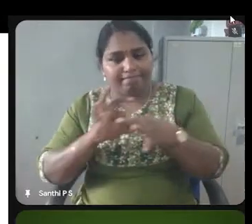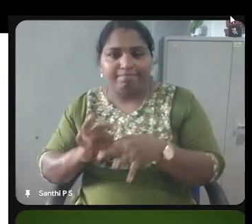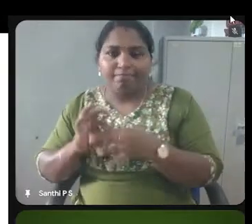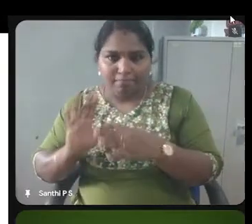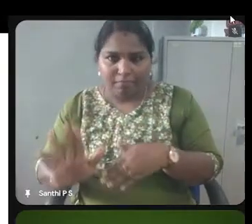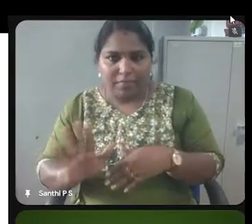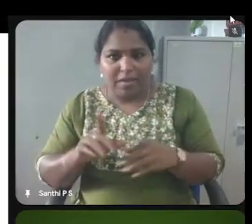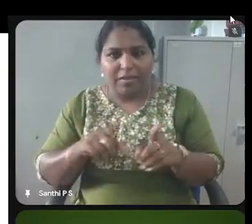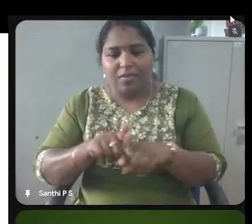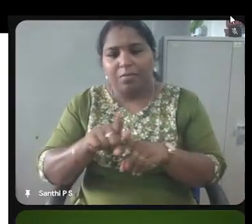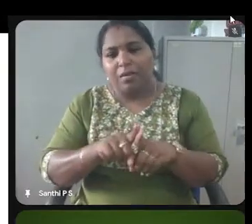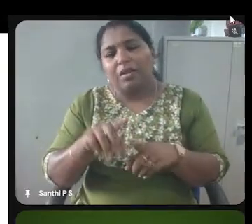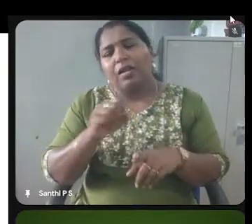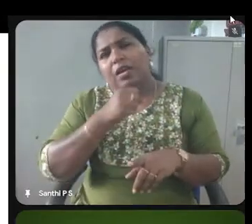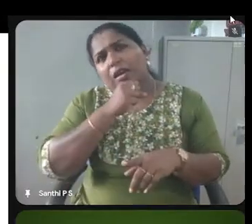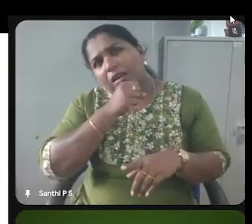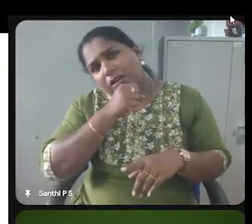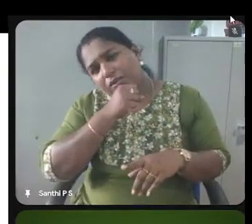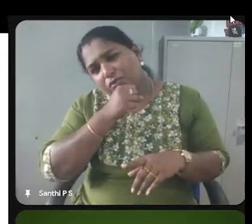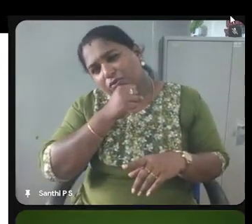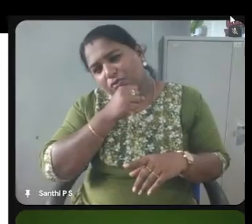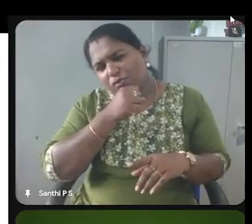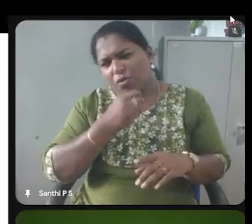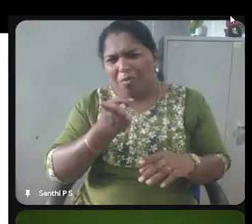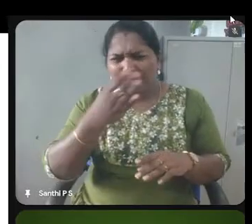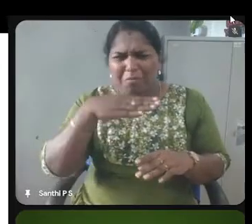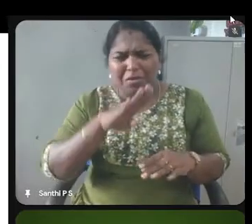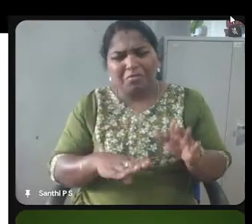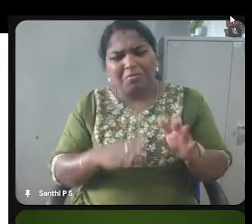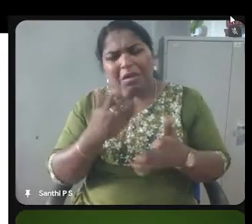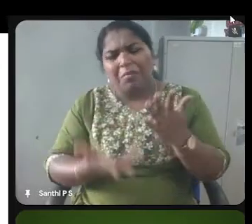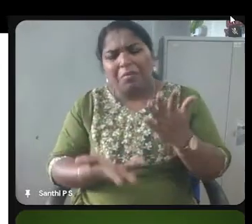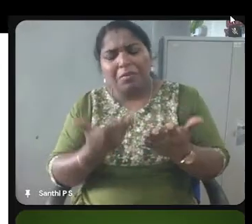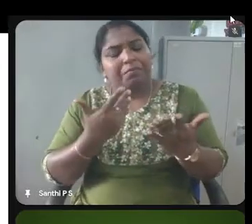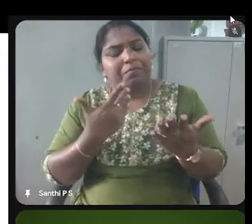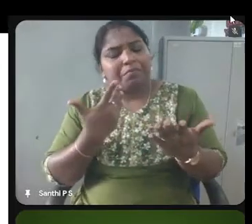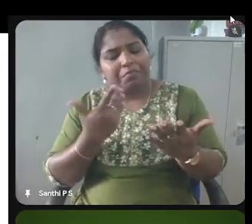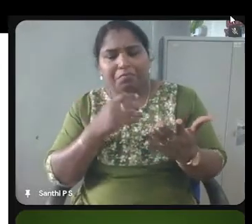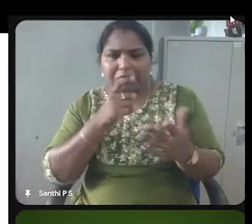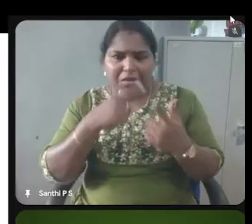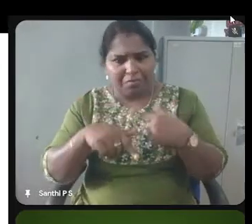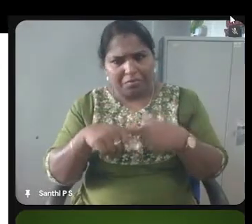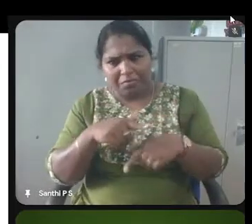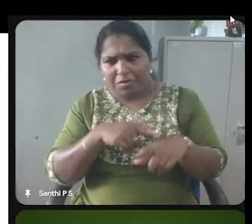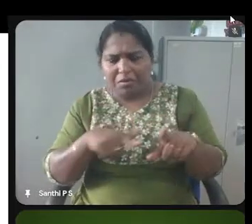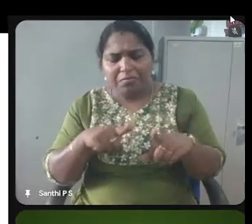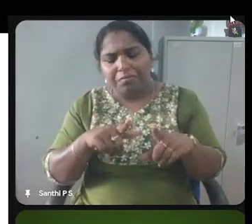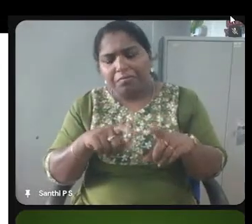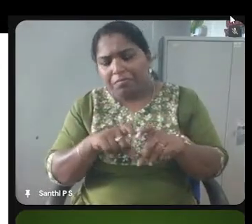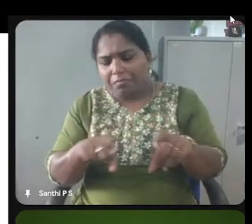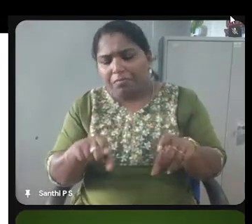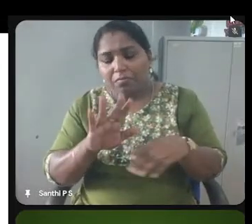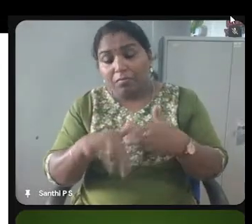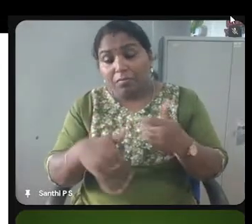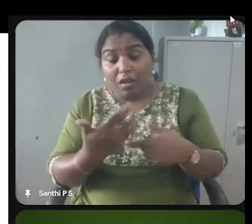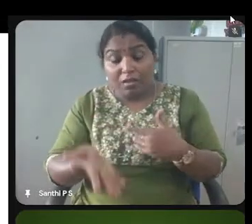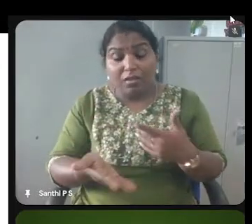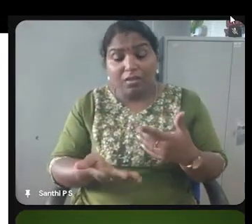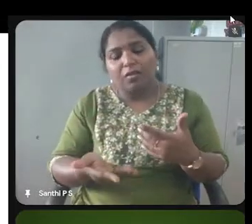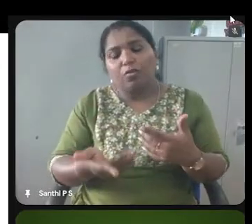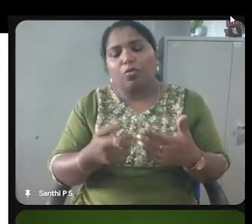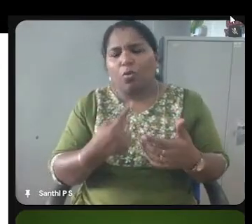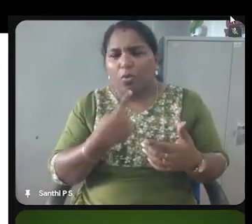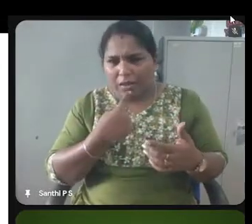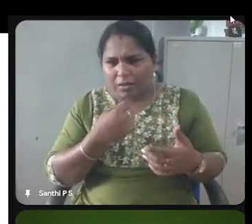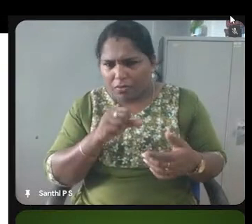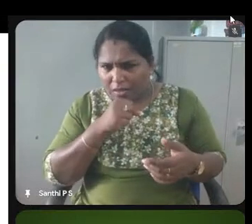1 വയസ്സൊക്കെ ആയപ്പോൾ തന്നെ വേർഡ്സ് പറഞ്ഞ് തുടങ്ങിയിട്ടുണ്ടാവും, അത് കഴിഞ്ഞിട്ടാവാം സ്ക്രീൻ ടൈം തുടങ്ങിയത്. അപ്പം അങ്ങനെ സ്ക്രീൻ ടൈം കൂടുമ്പം നേരത്തെ പറഞ്ഞ പോലെ